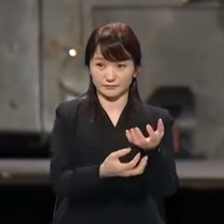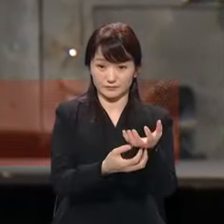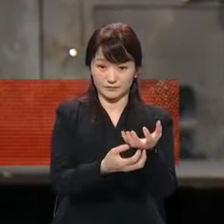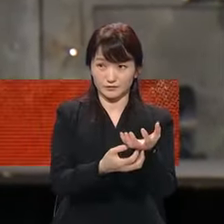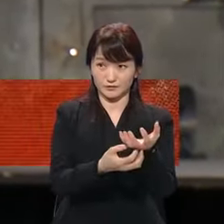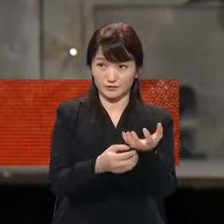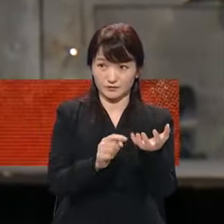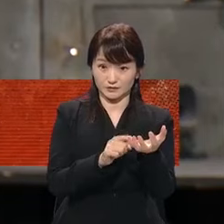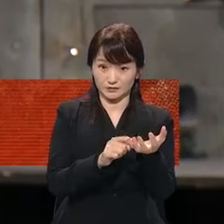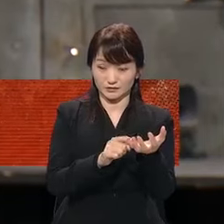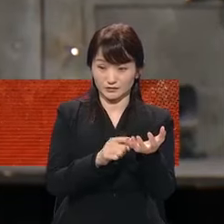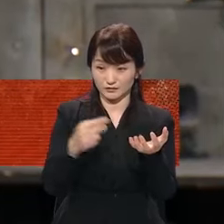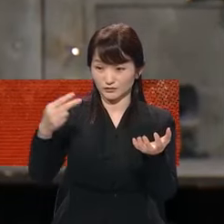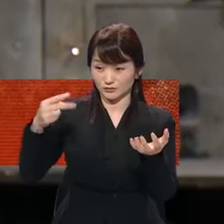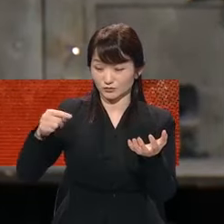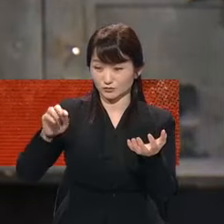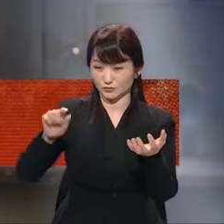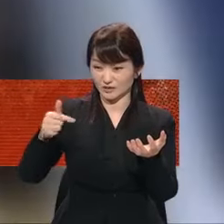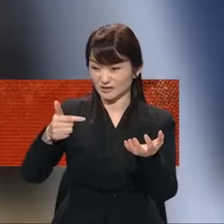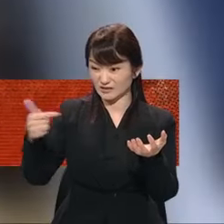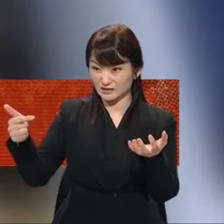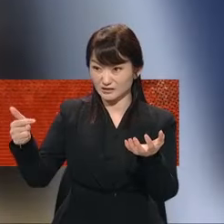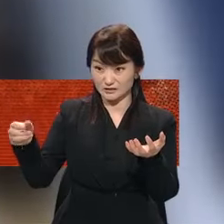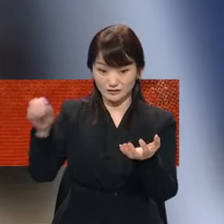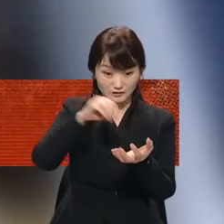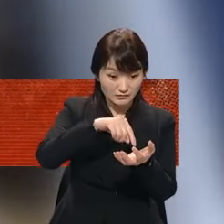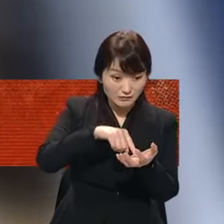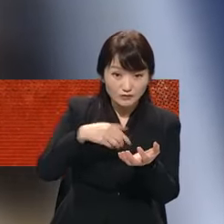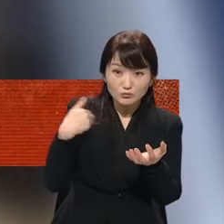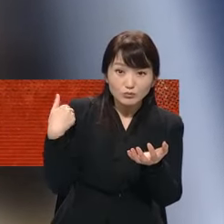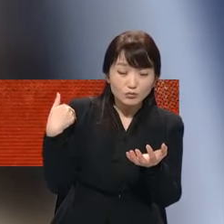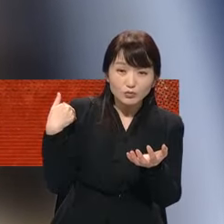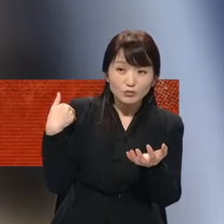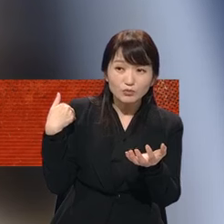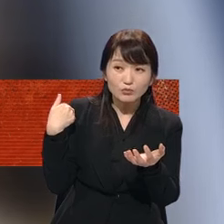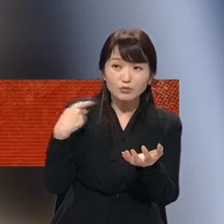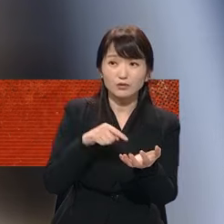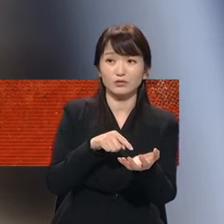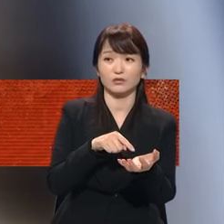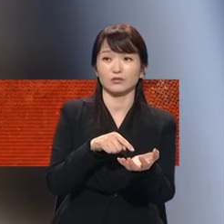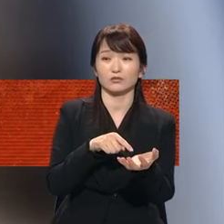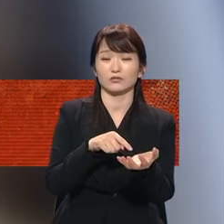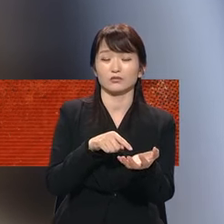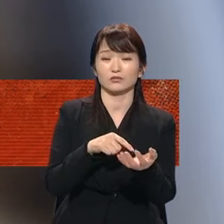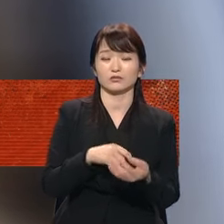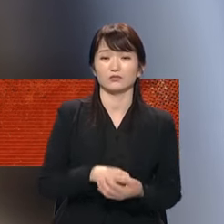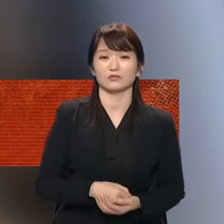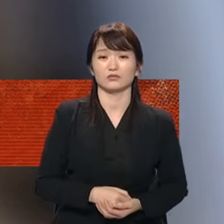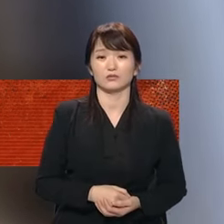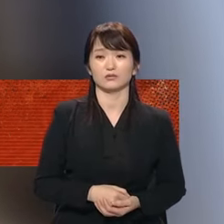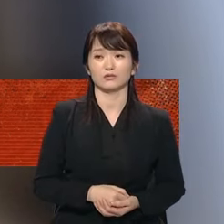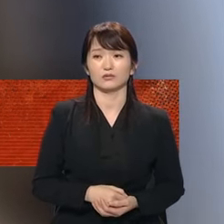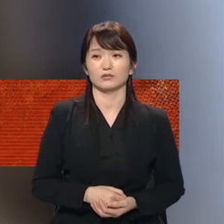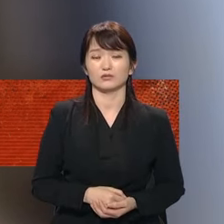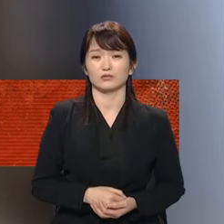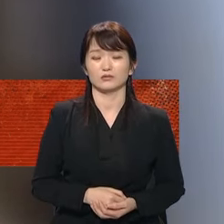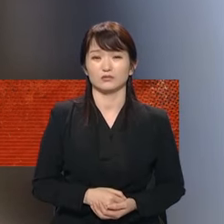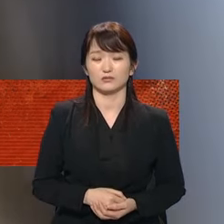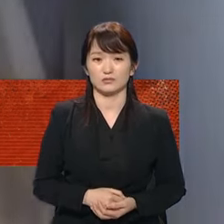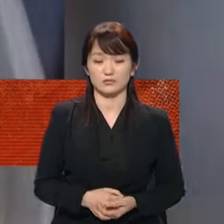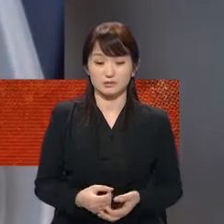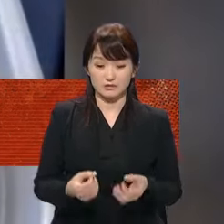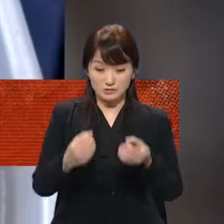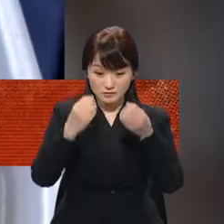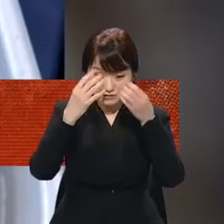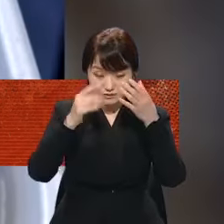그릇에 이만한 뚝배기가 들어갔는데 그걸 모를 수가 있죠? 야, 이건 진짜 네 거의 기네스북에 나올 만한